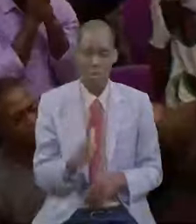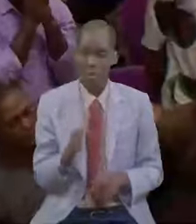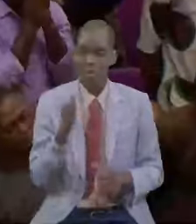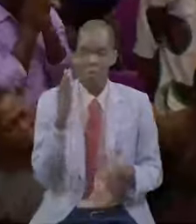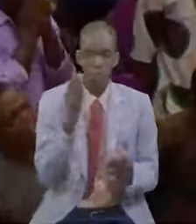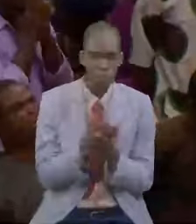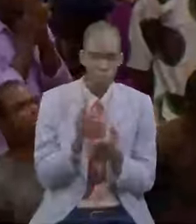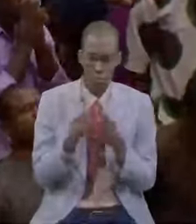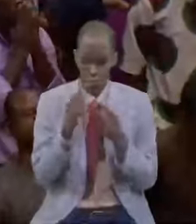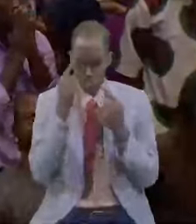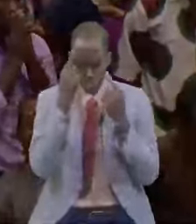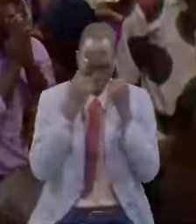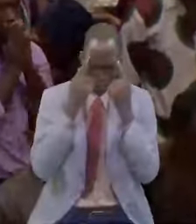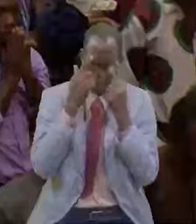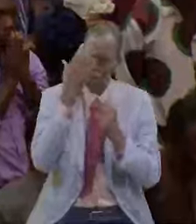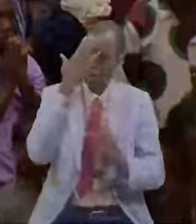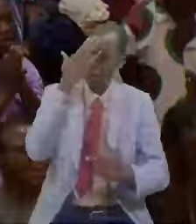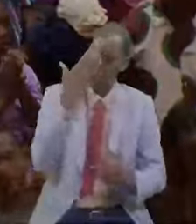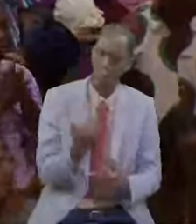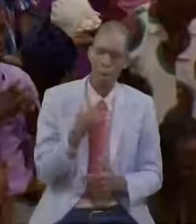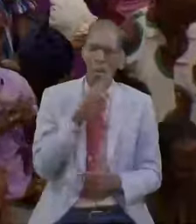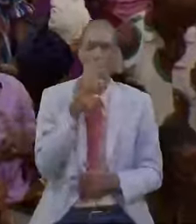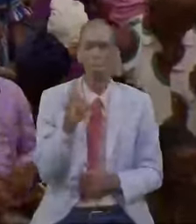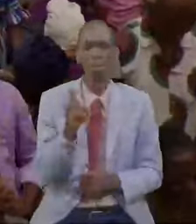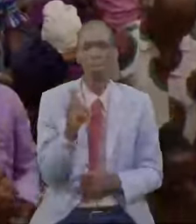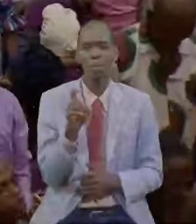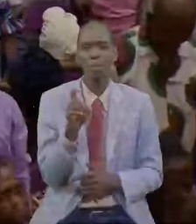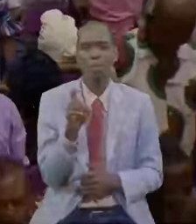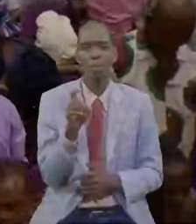Faut jamais cesser de raisonner.